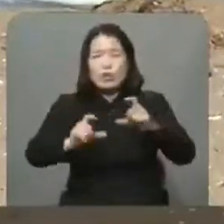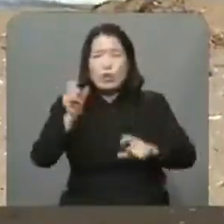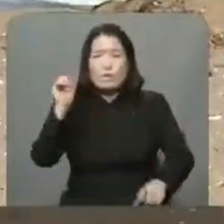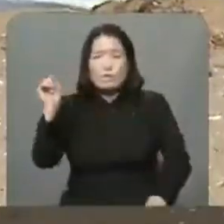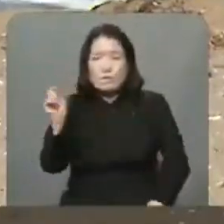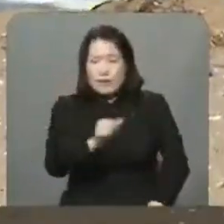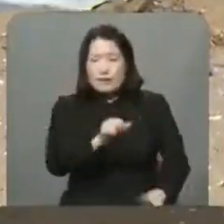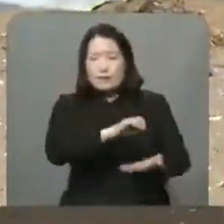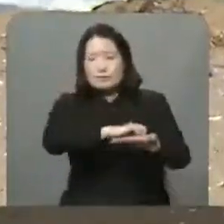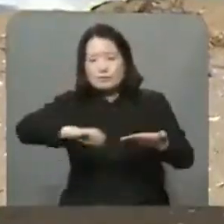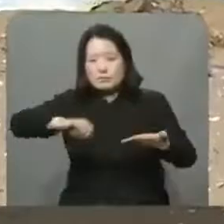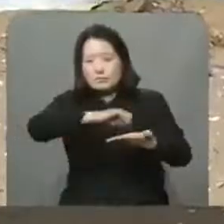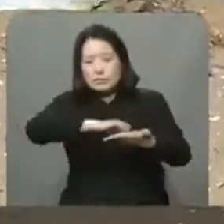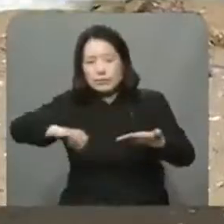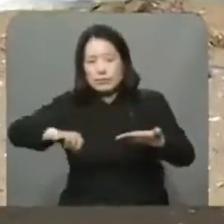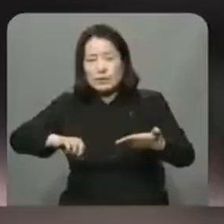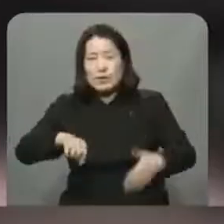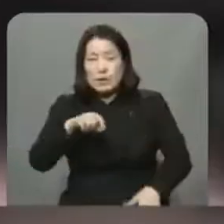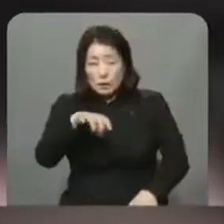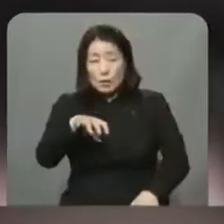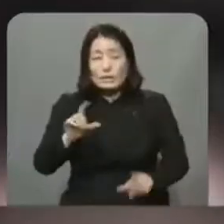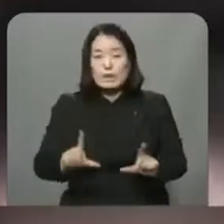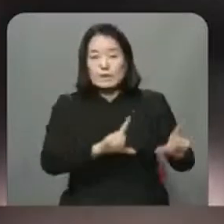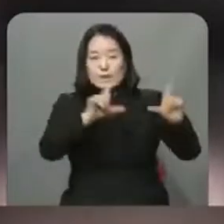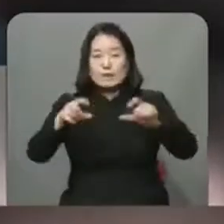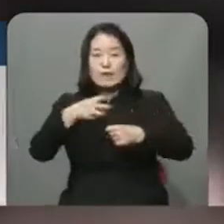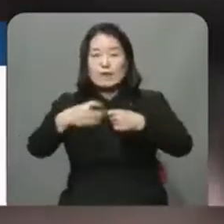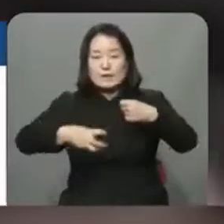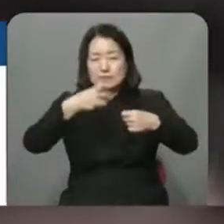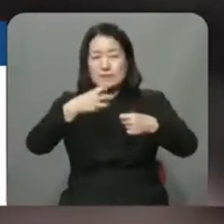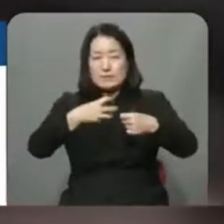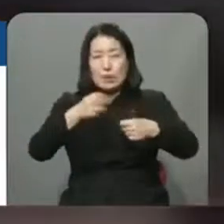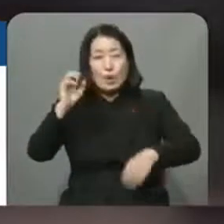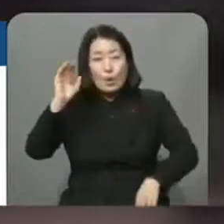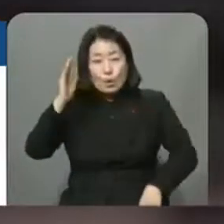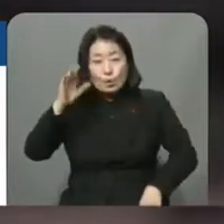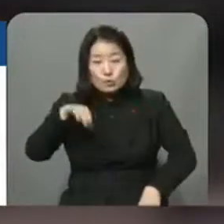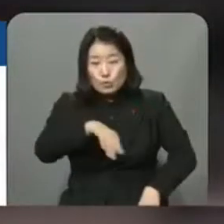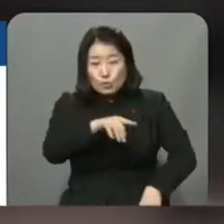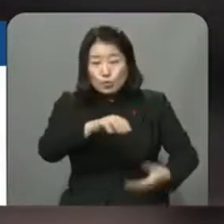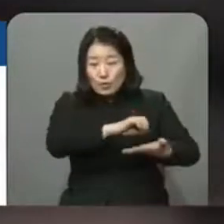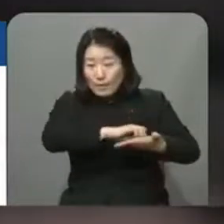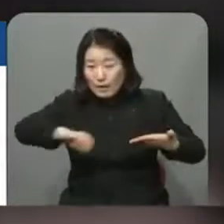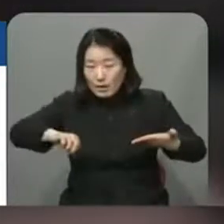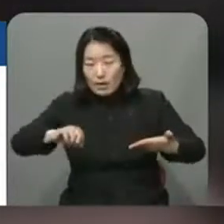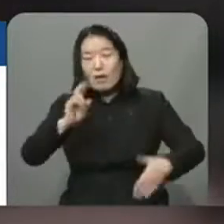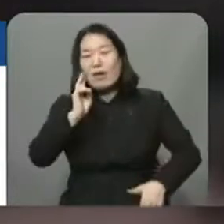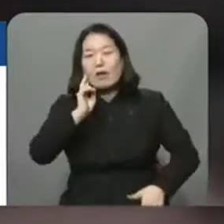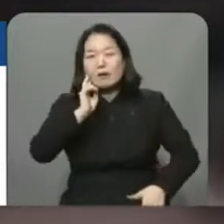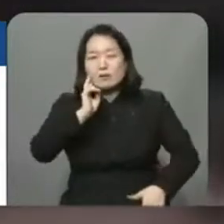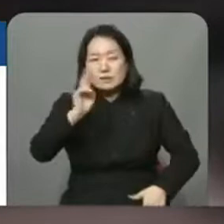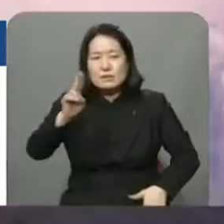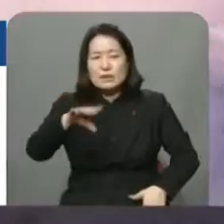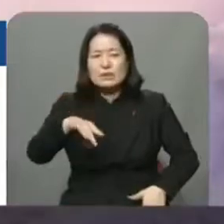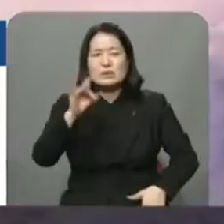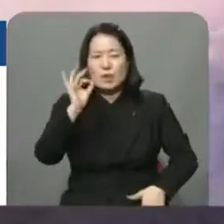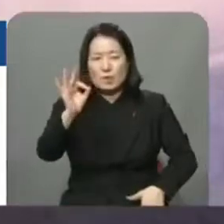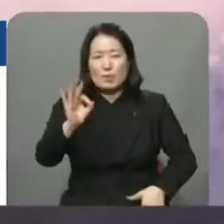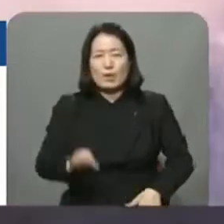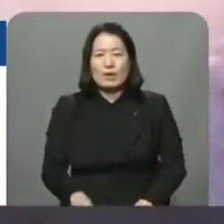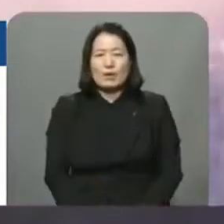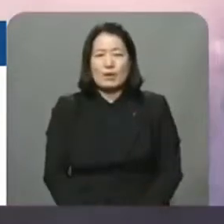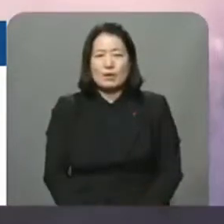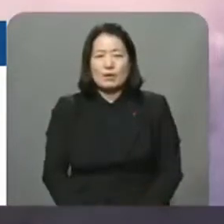빨라지고 있습니다. 30년 여기 살고 있지만 최근 들어서 이렇게 저쪽이 심하게 이렇게 파이는 경우는 처음 봤거든요.